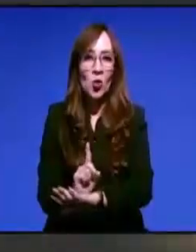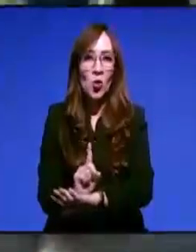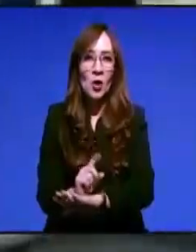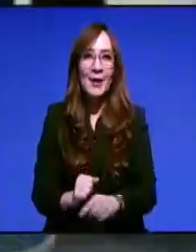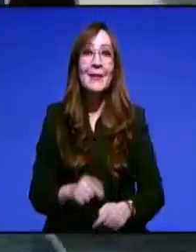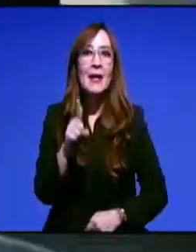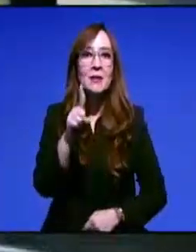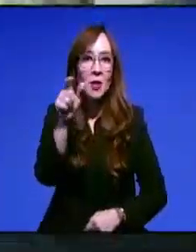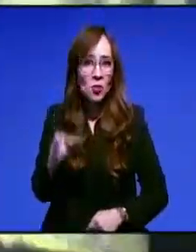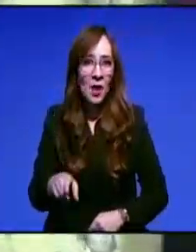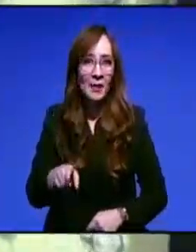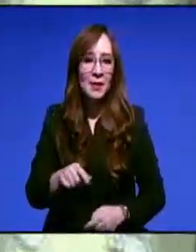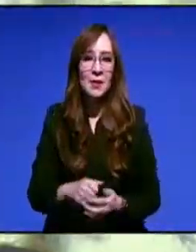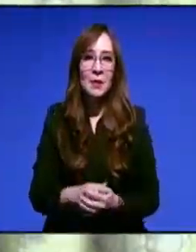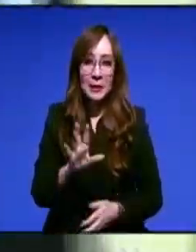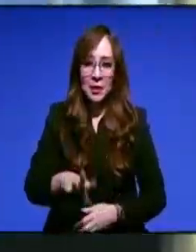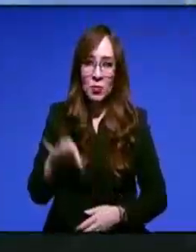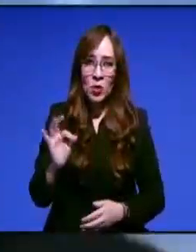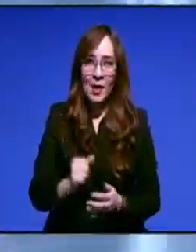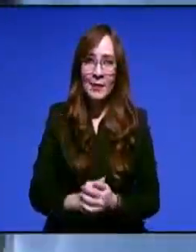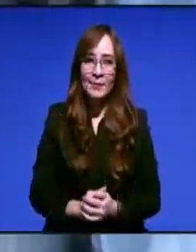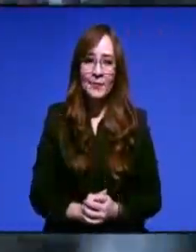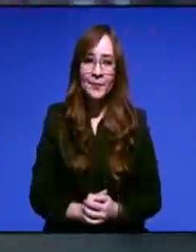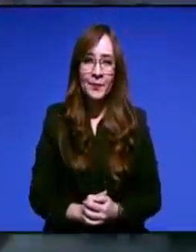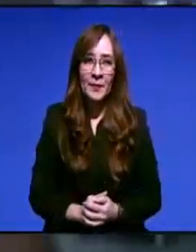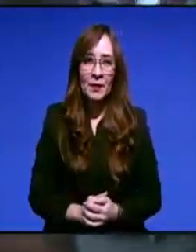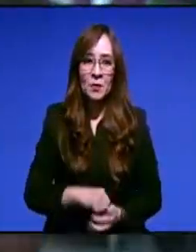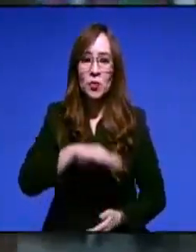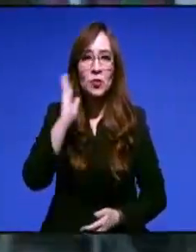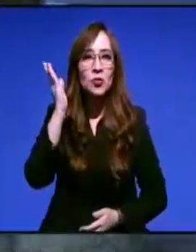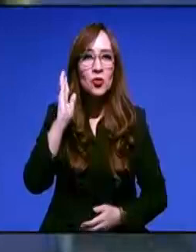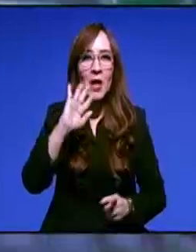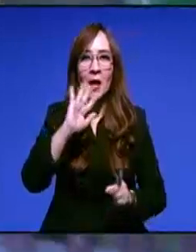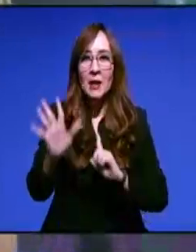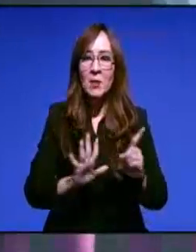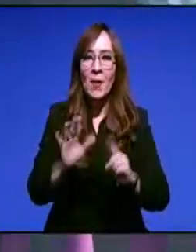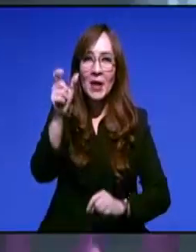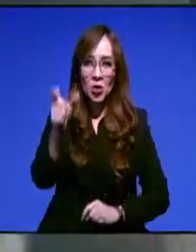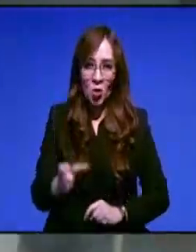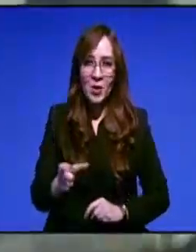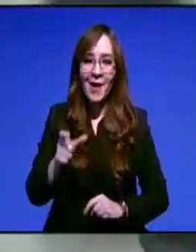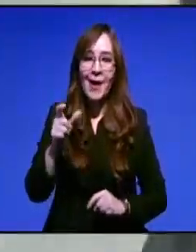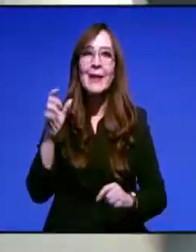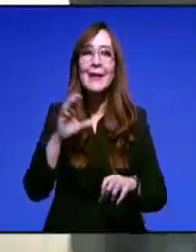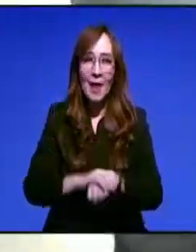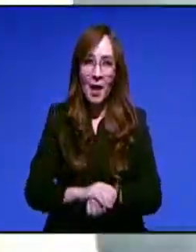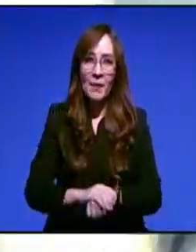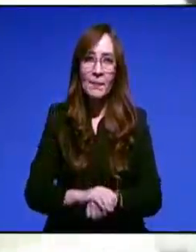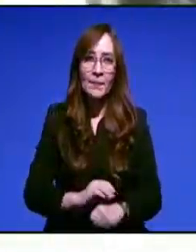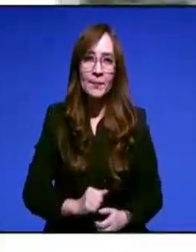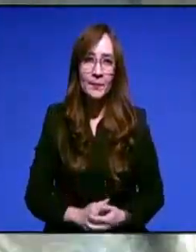kerabat. Hingga siang tadi, polisi telah membekuk 15 orang terduga pelaku bentrokan yang berujung perusakan dan penyerangan